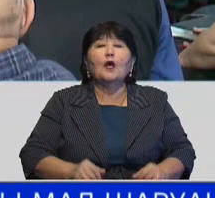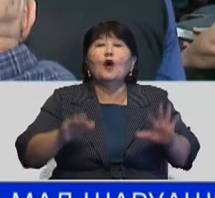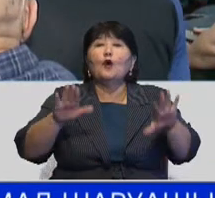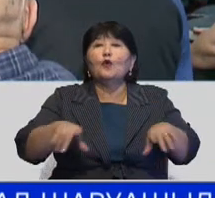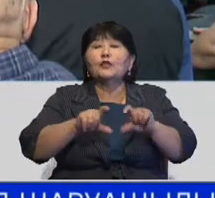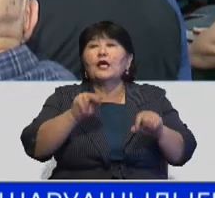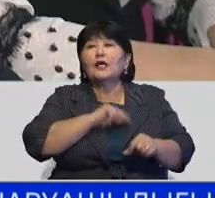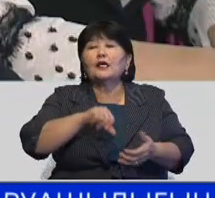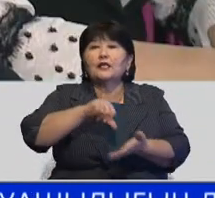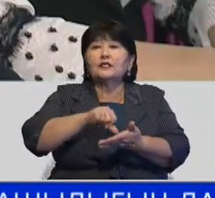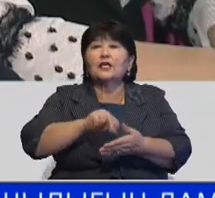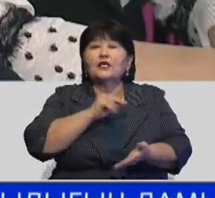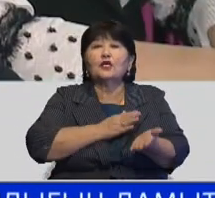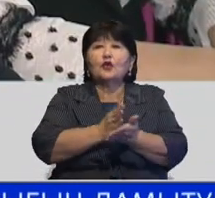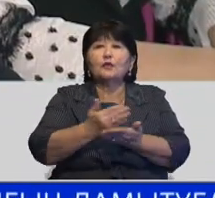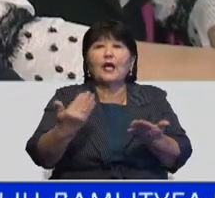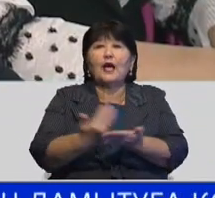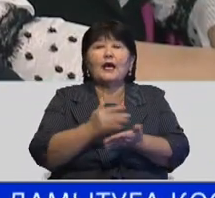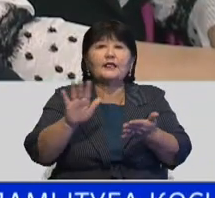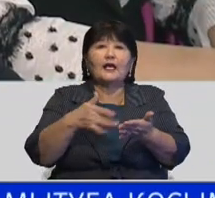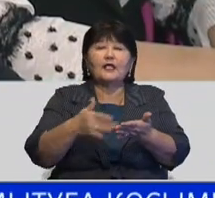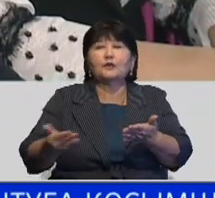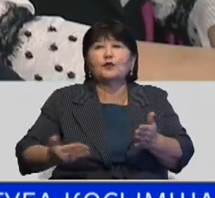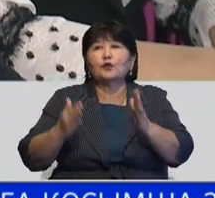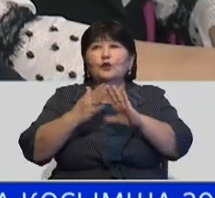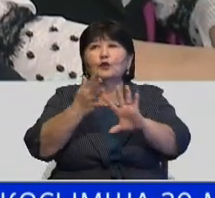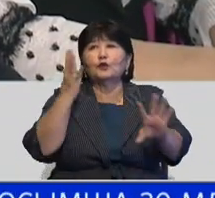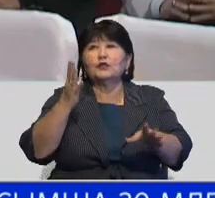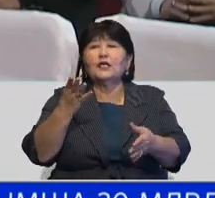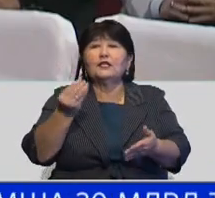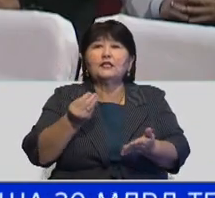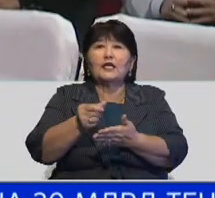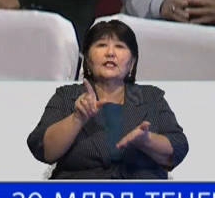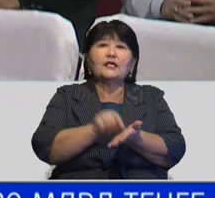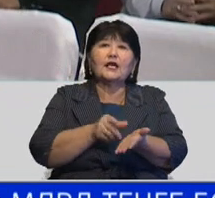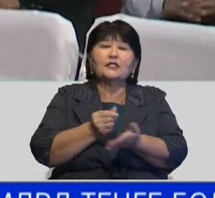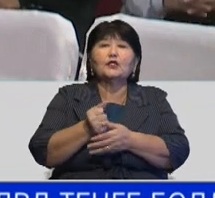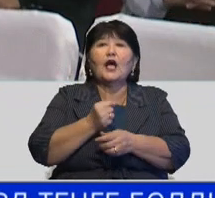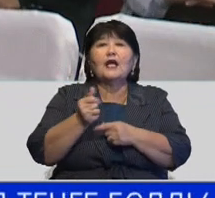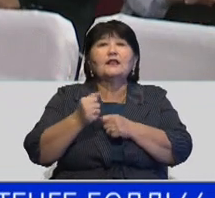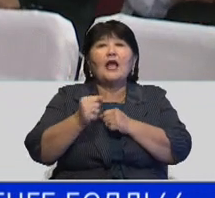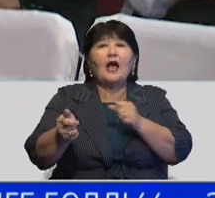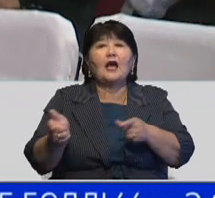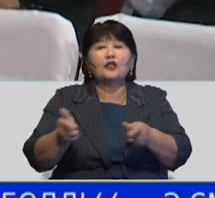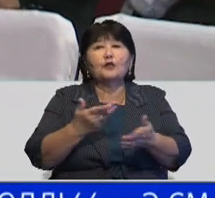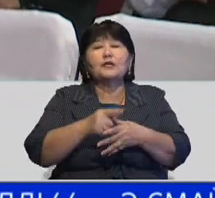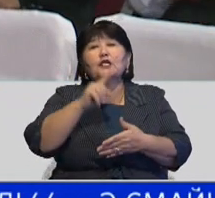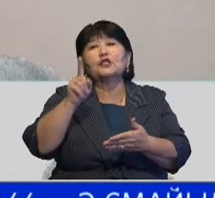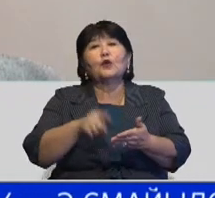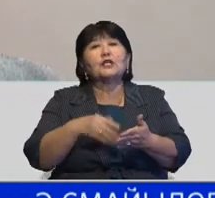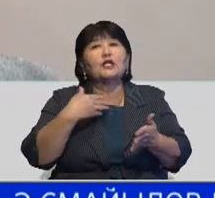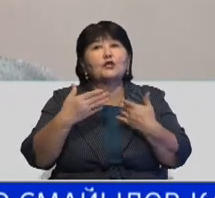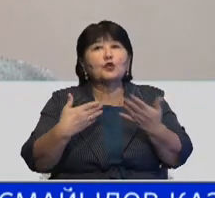Орталықтың қызмет алушылары еңбек өтілін қайта есептеу, тұрғын үй кезегіне тұру және жәрдемақы мен зейнетақыны тағайындау мәселелері бойынша сауалдарын